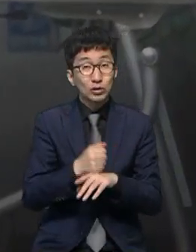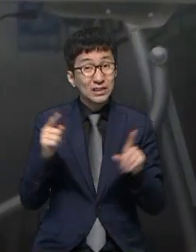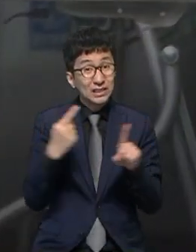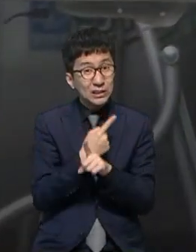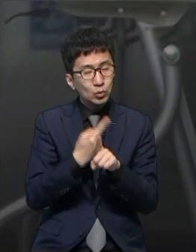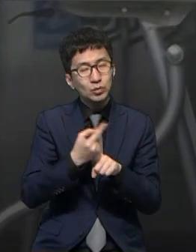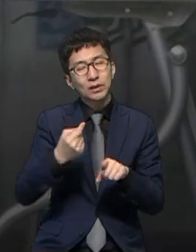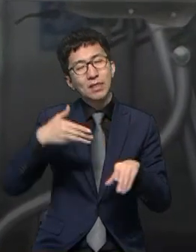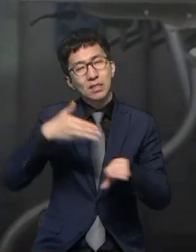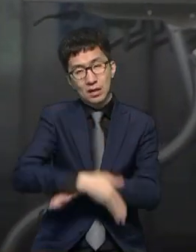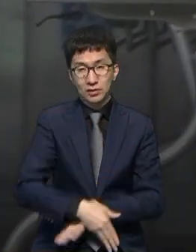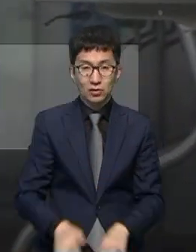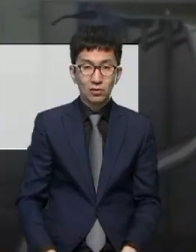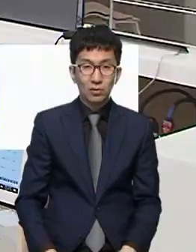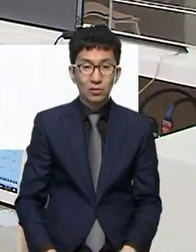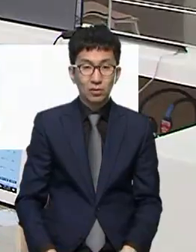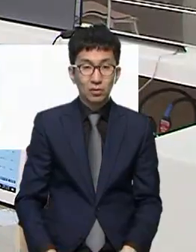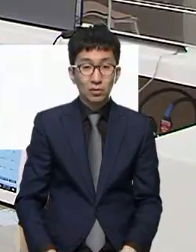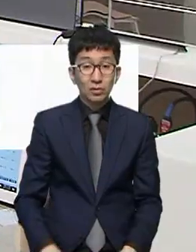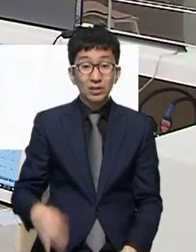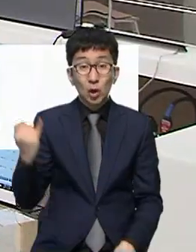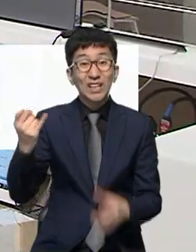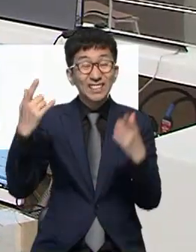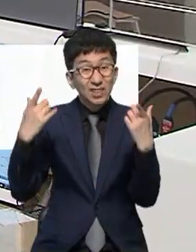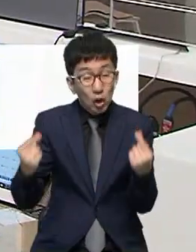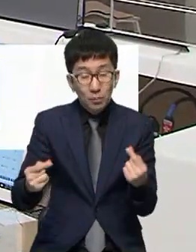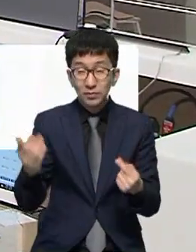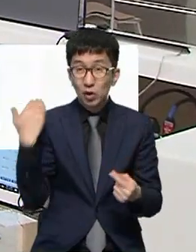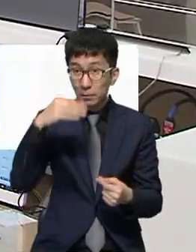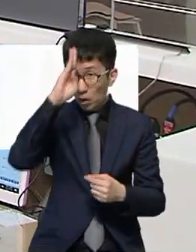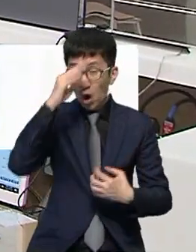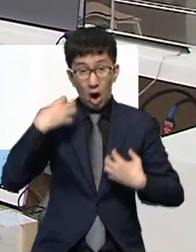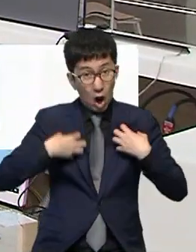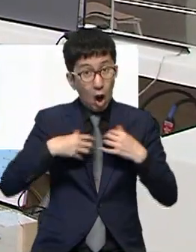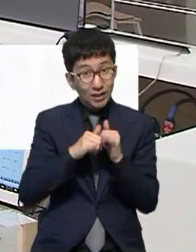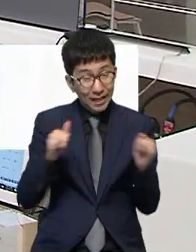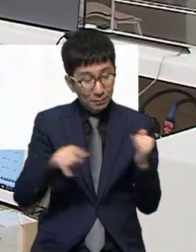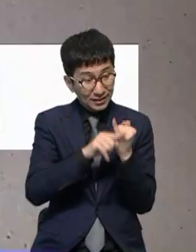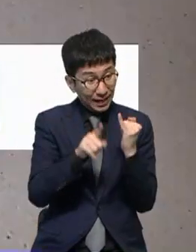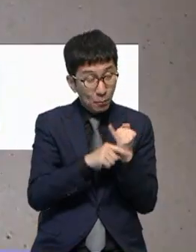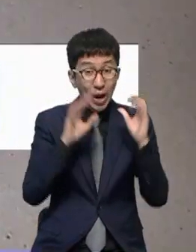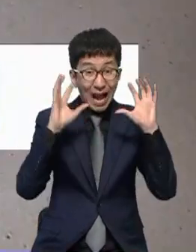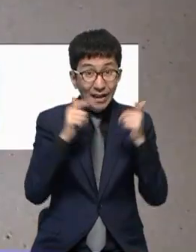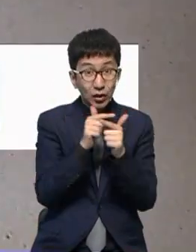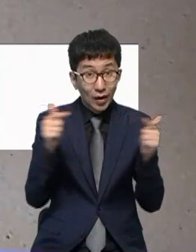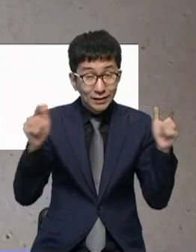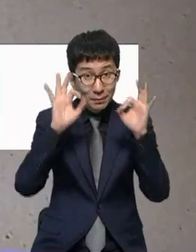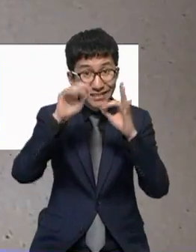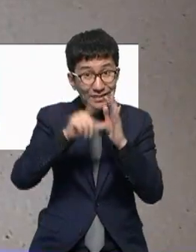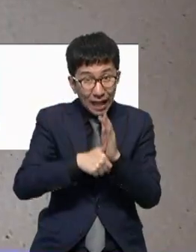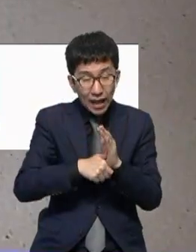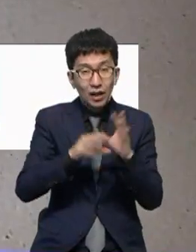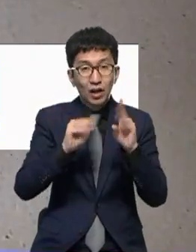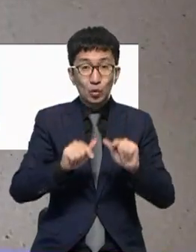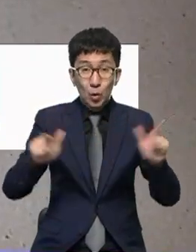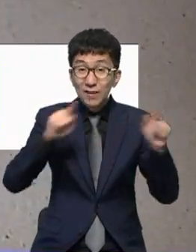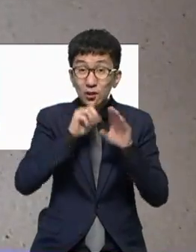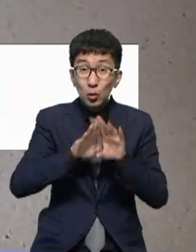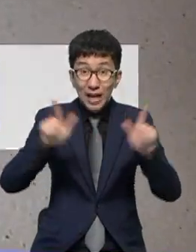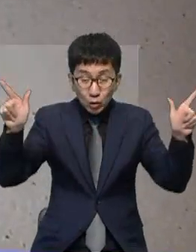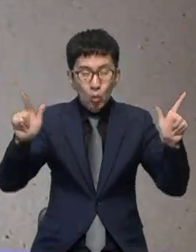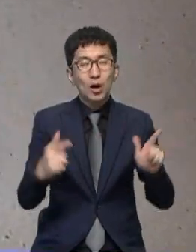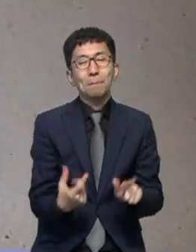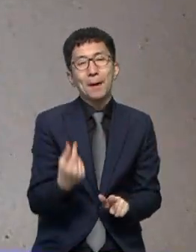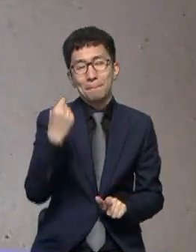늦어졌습니다. 정부는 박 씨 같은 중증 기저질환자나 산모, 영유아는 주말이나 휴일에도 신속히 병상을